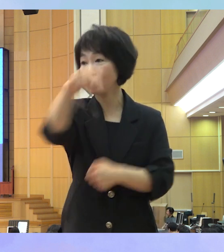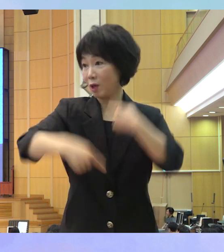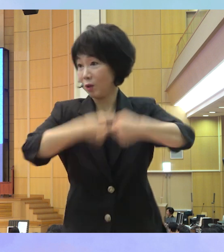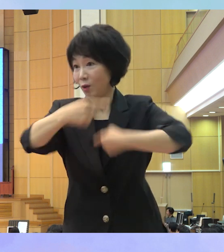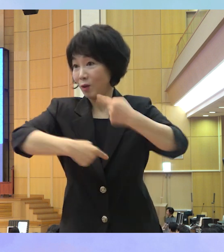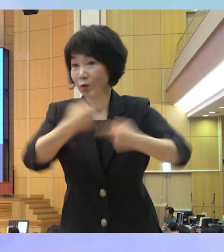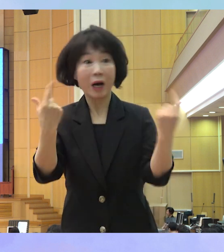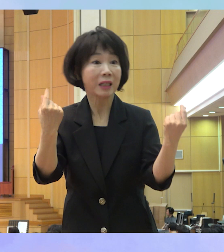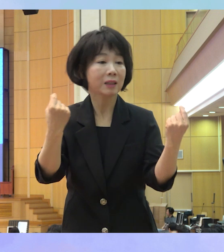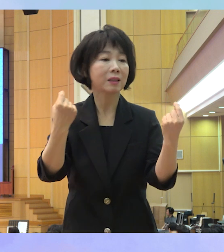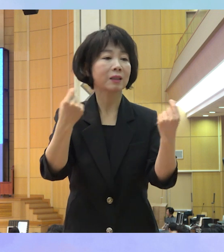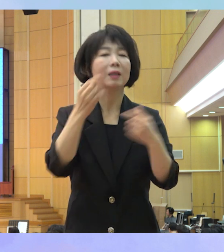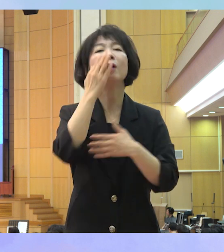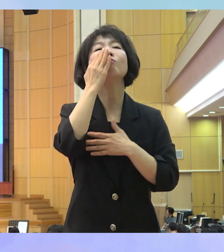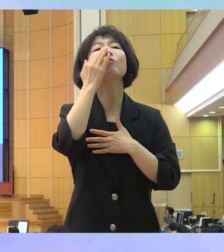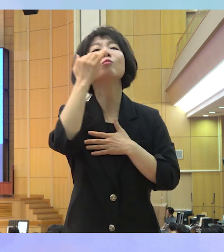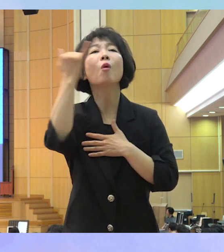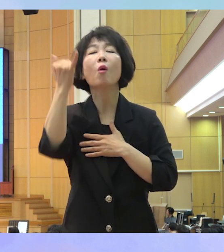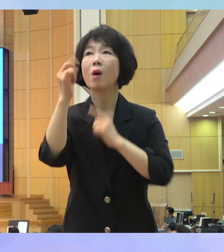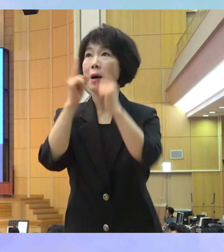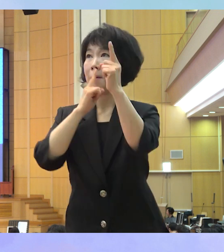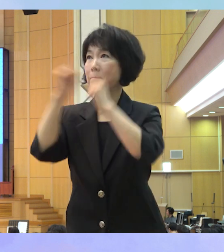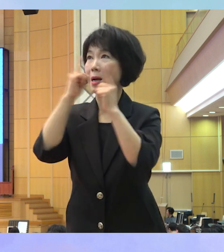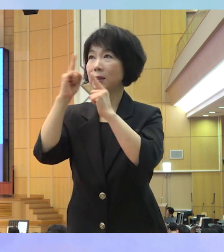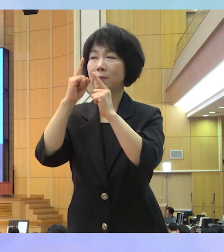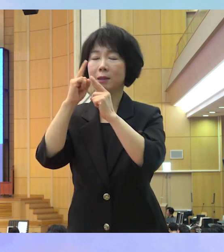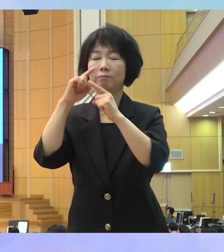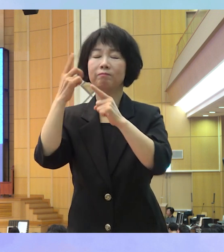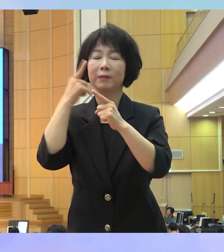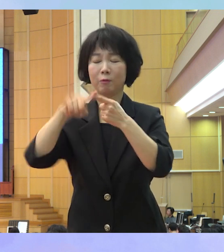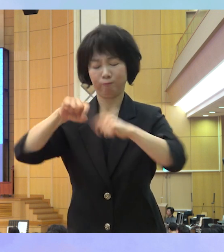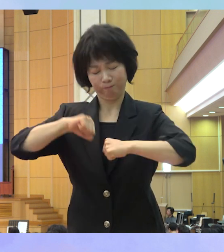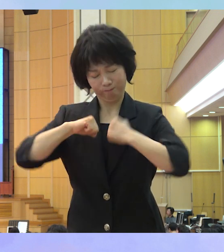따라하겠습니다. 부모님의 말씀을 들어드리는